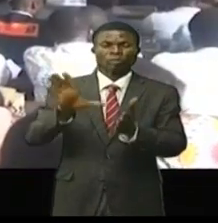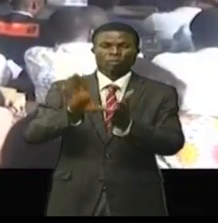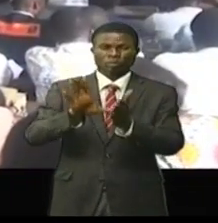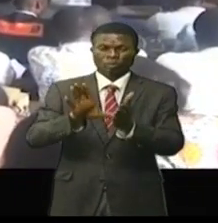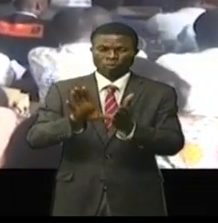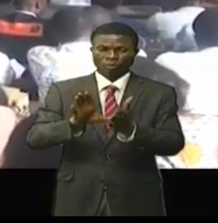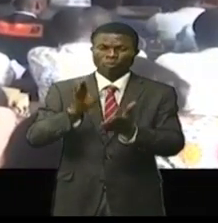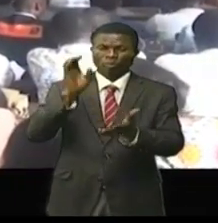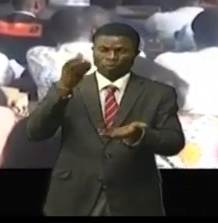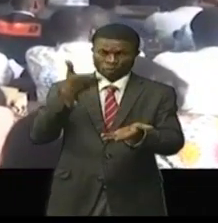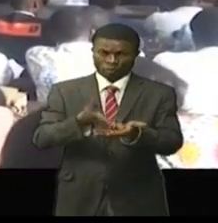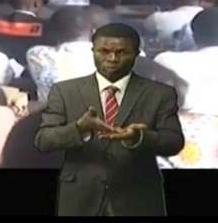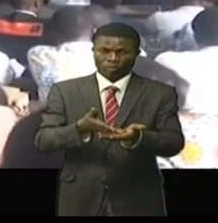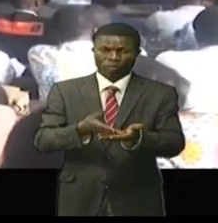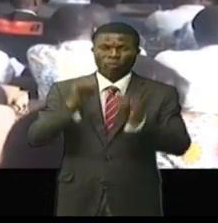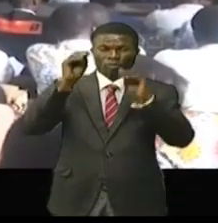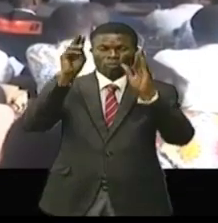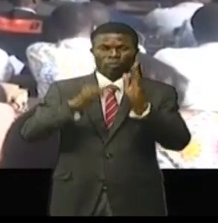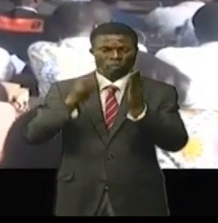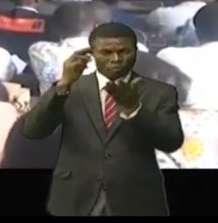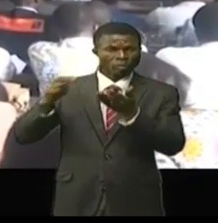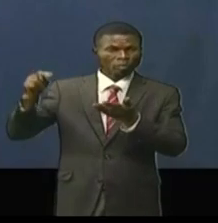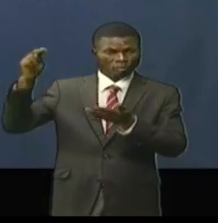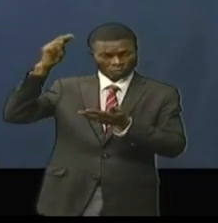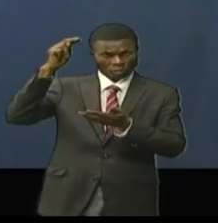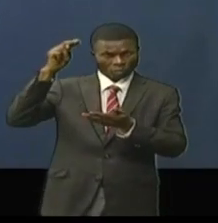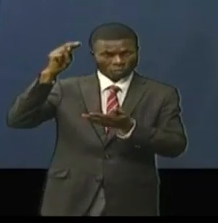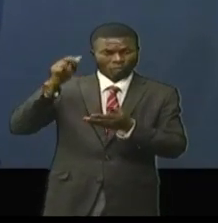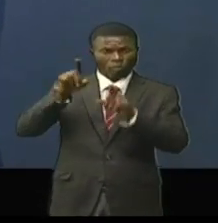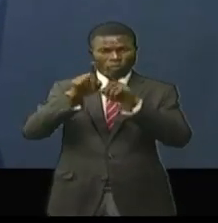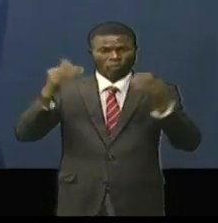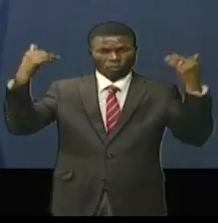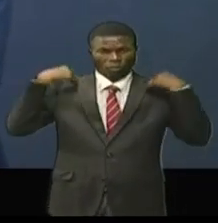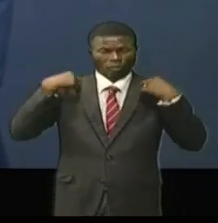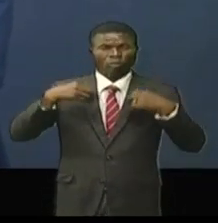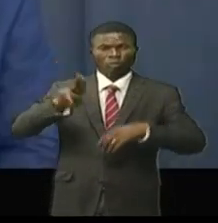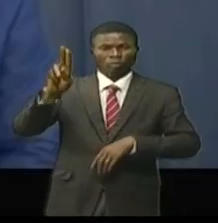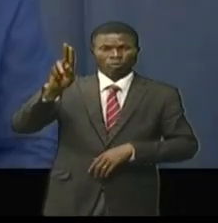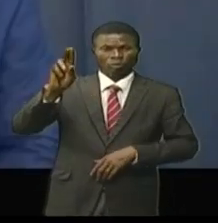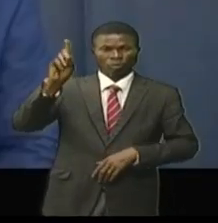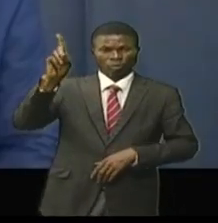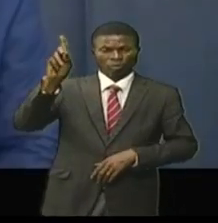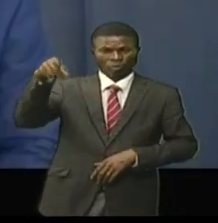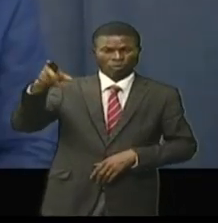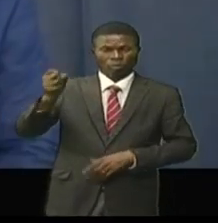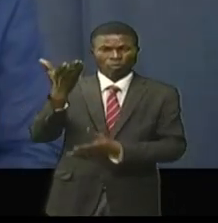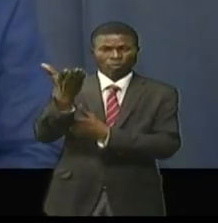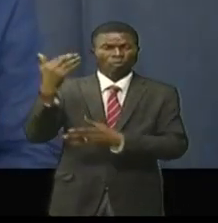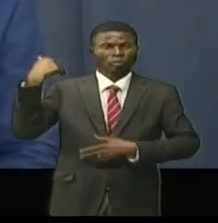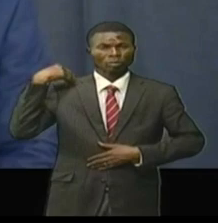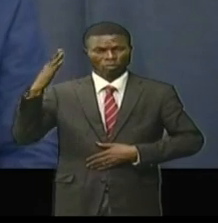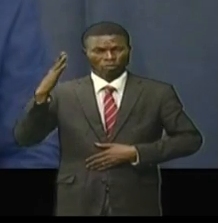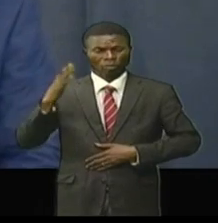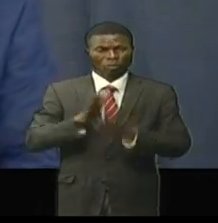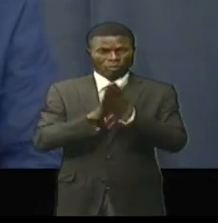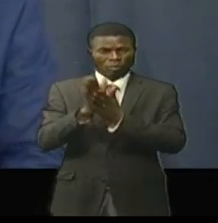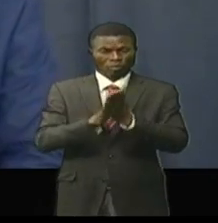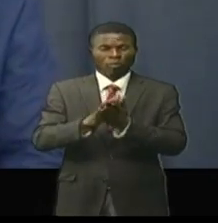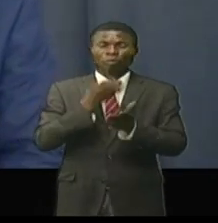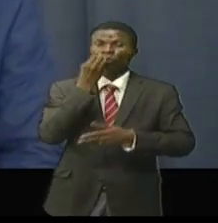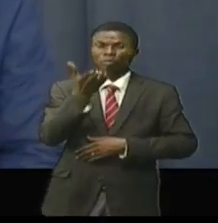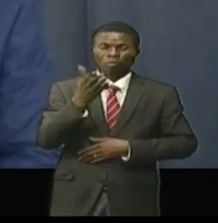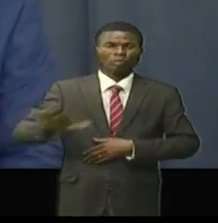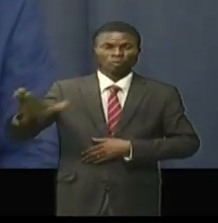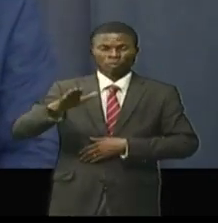histogrammes à l'appui, cet enseignant des universités et cadre de l'IDPS recommande au pouvoir public de s'inspirer des modèles des